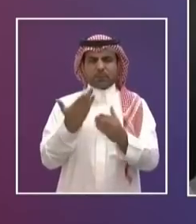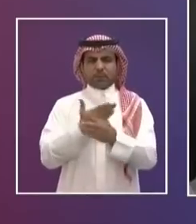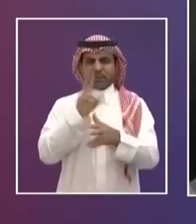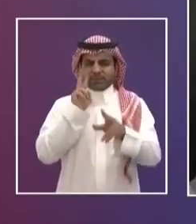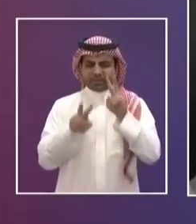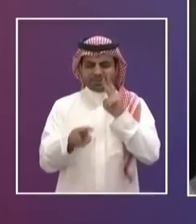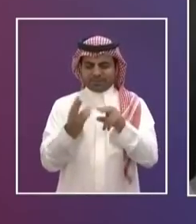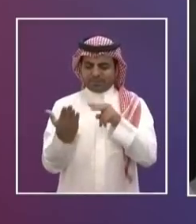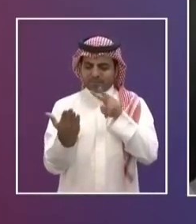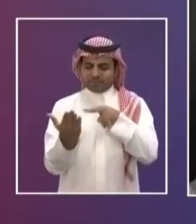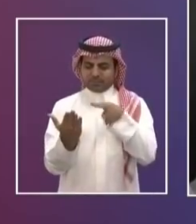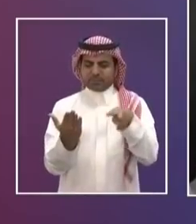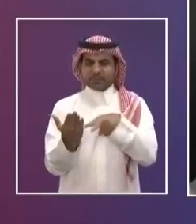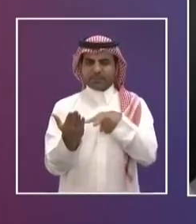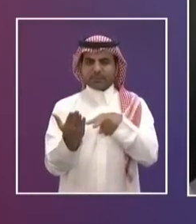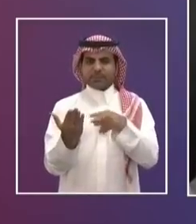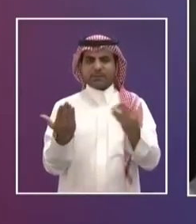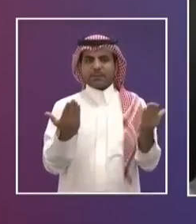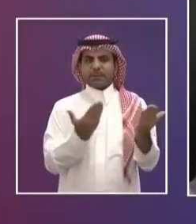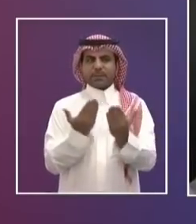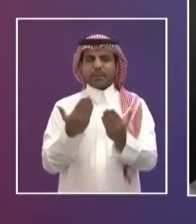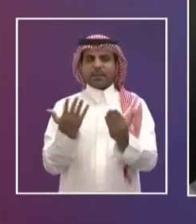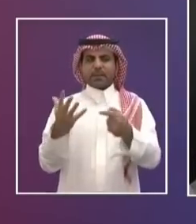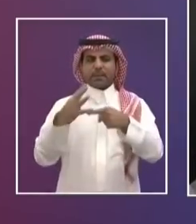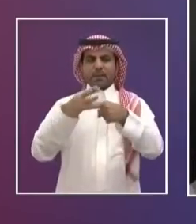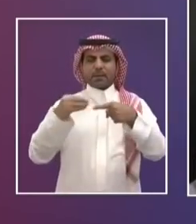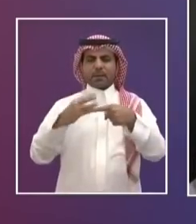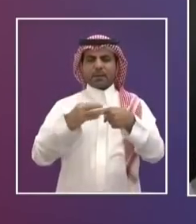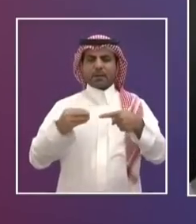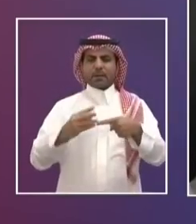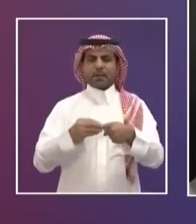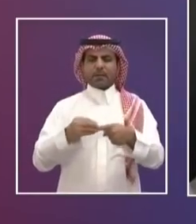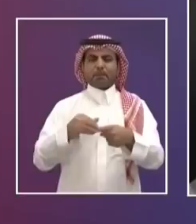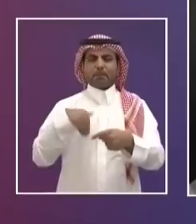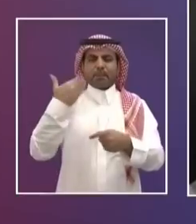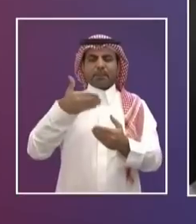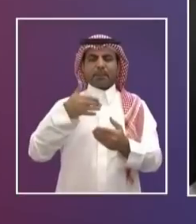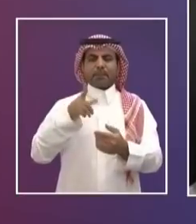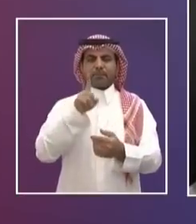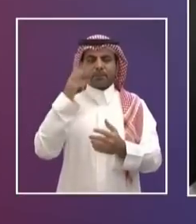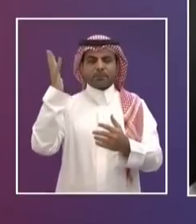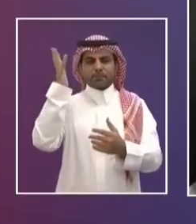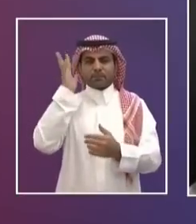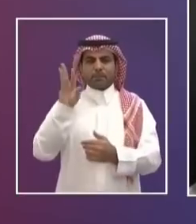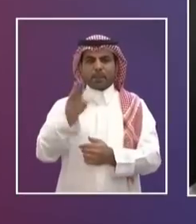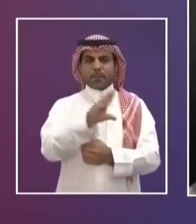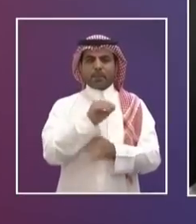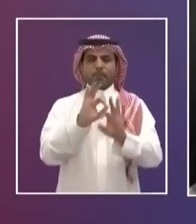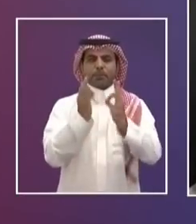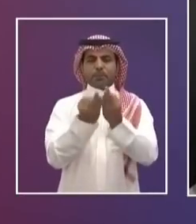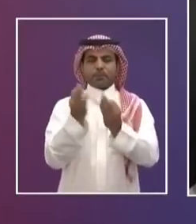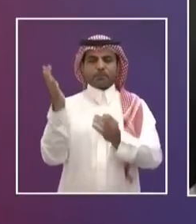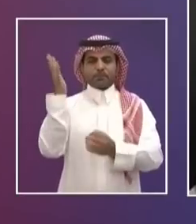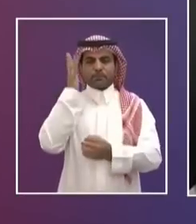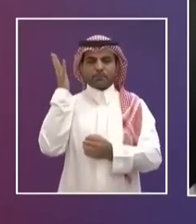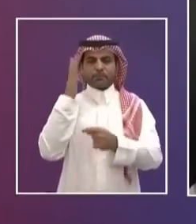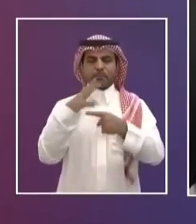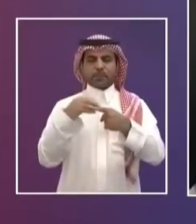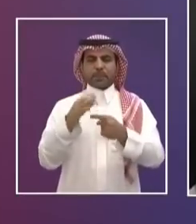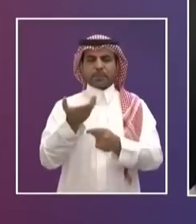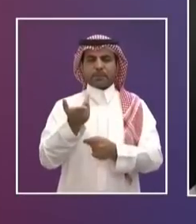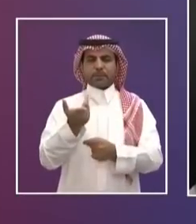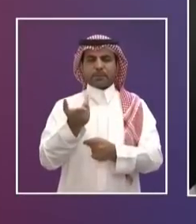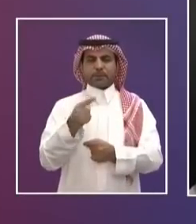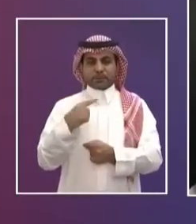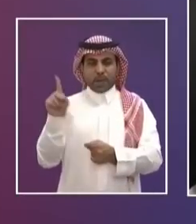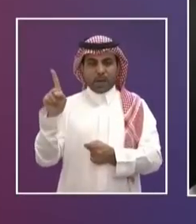الأشخاص المتعافين من فيروس كورونا تنخفض مع مرور الوقت، مما أثار بعض القلق لدى المجتمع العلمي. ما